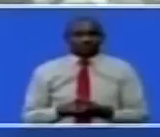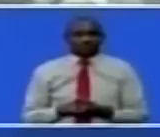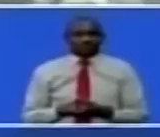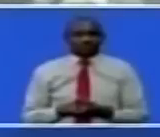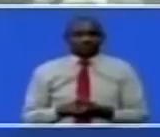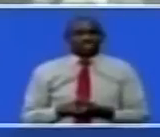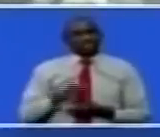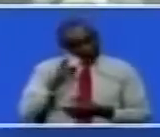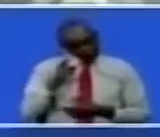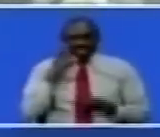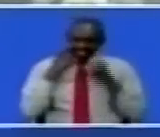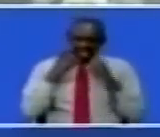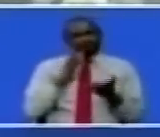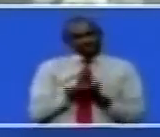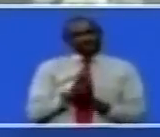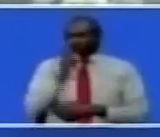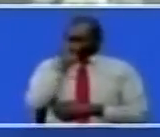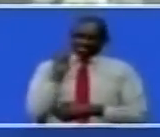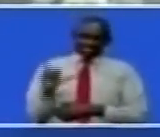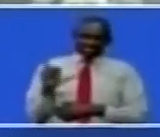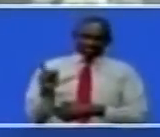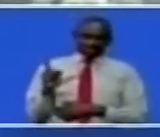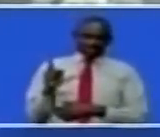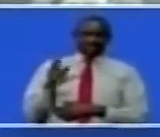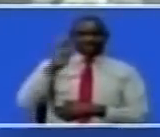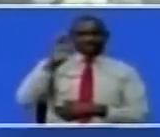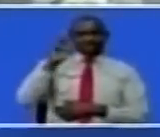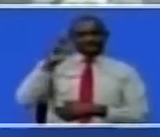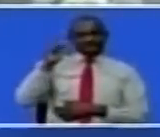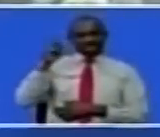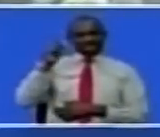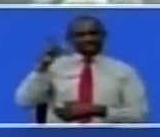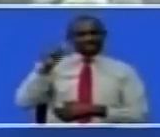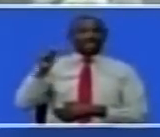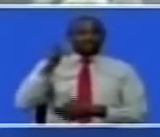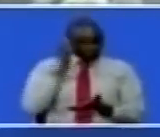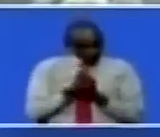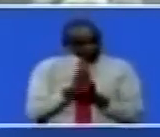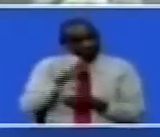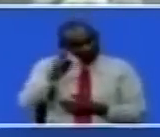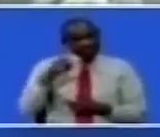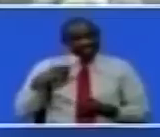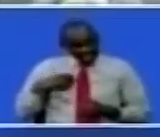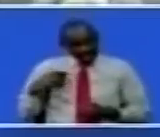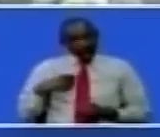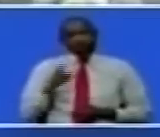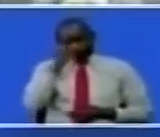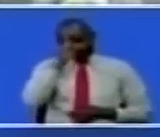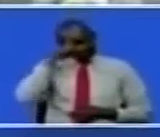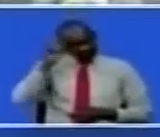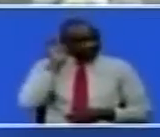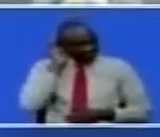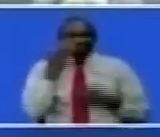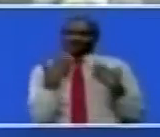Ni kilio cha haki cha afisa wa polisi Charles Maelo Barasa, kilio ambacho hatimaye kimefikia masikio ya mamlaka ya polisi